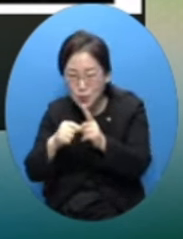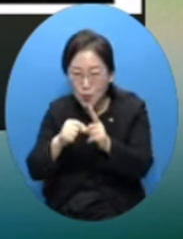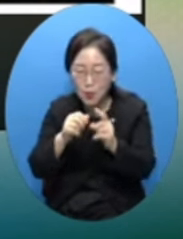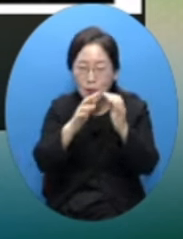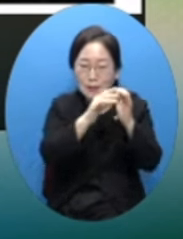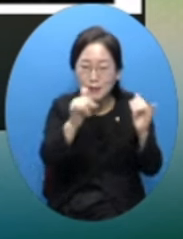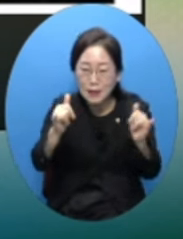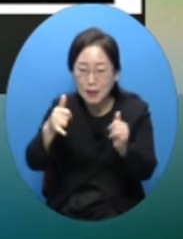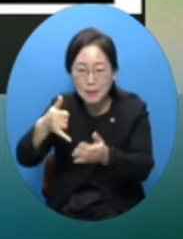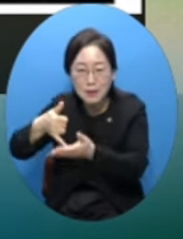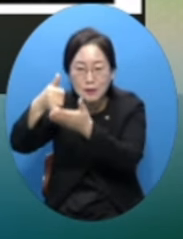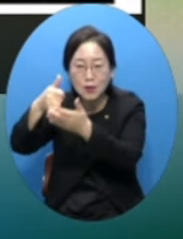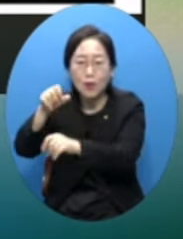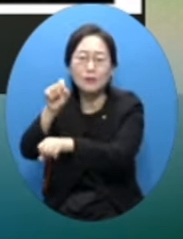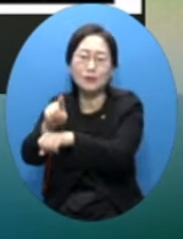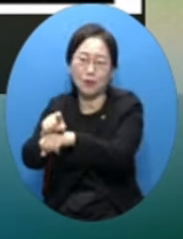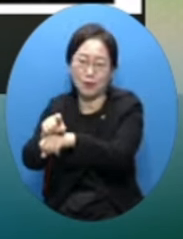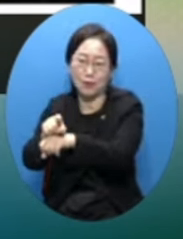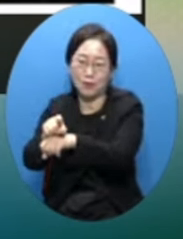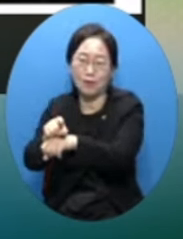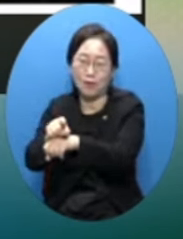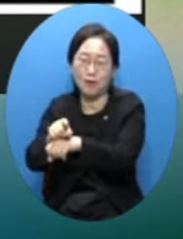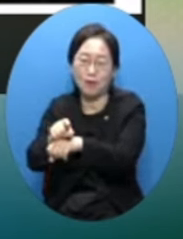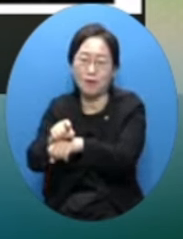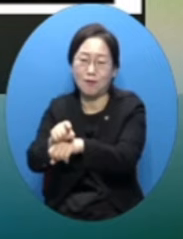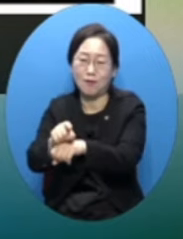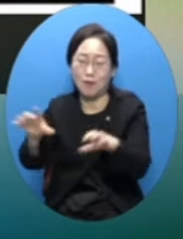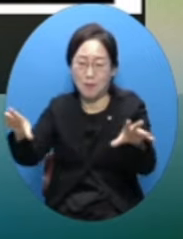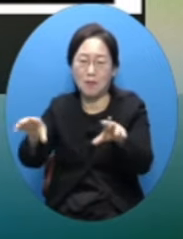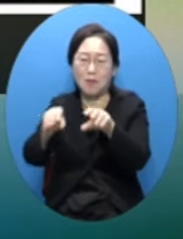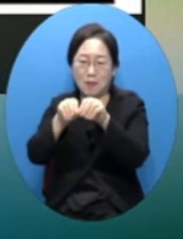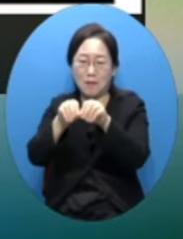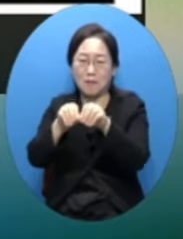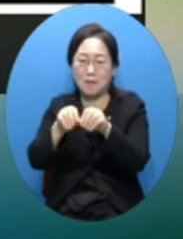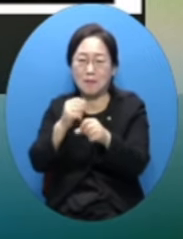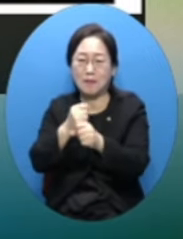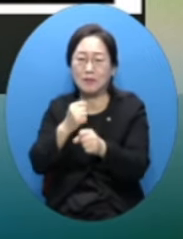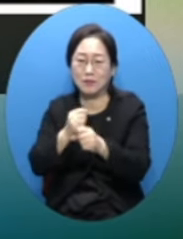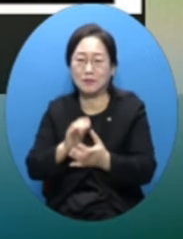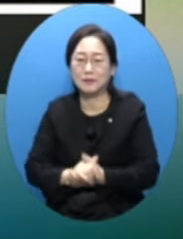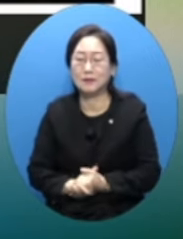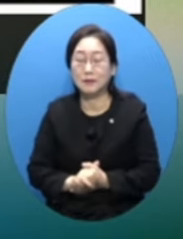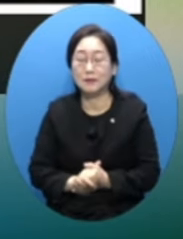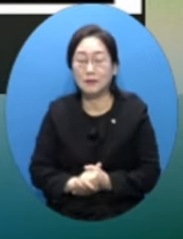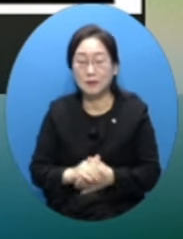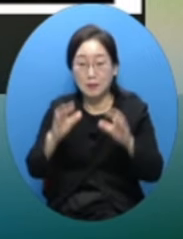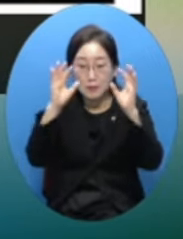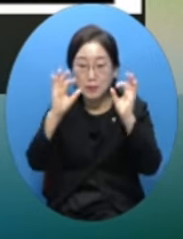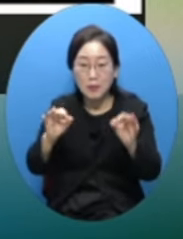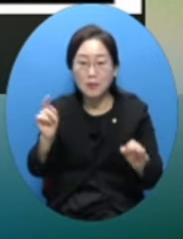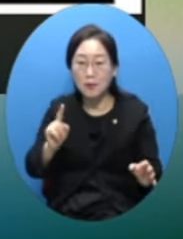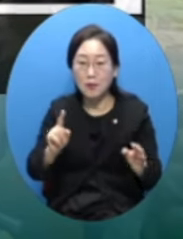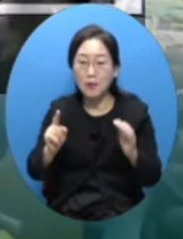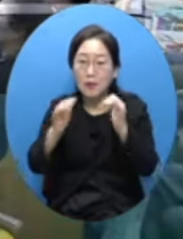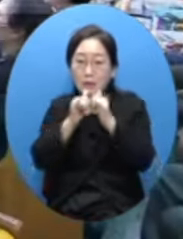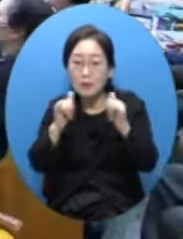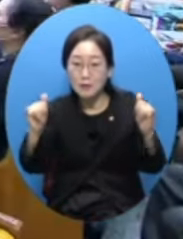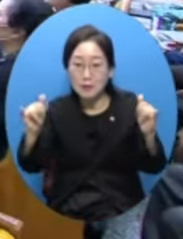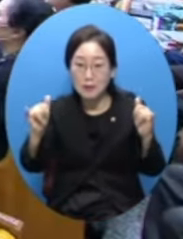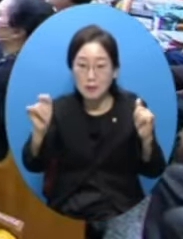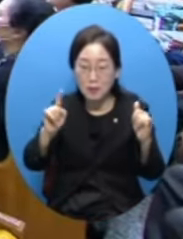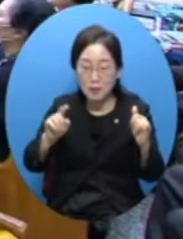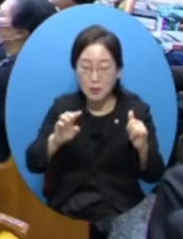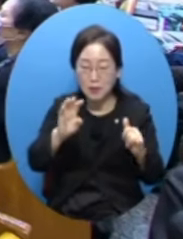인격, 성격을 뜻하는 퍼스널리티라는 말이 나왔습니다. 그러니까 어떻게 보면 사람들마다 자라나면서 이 같은